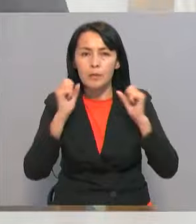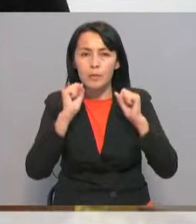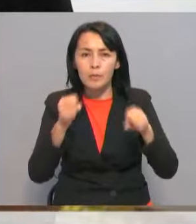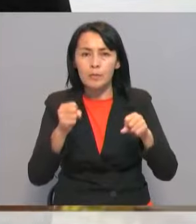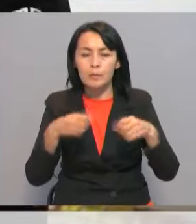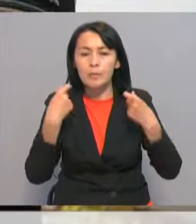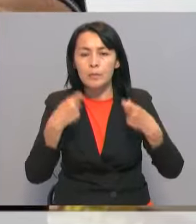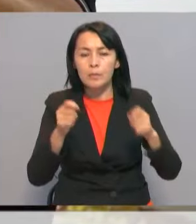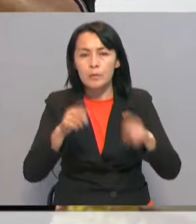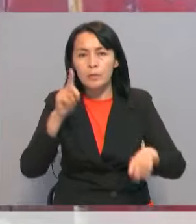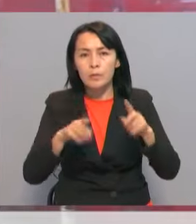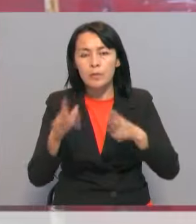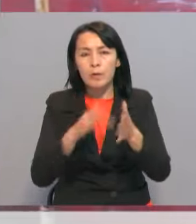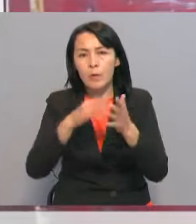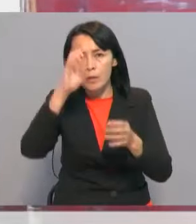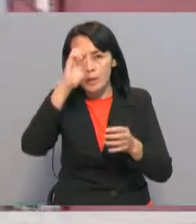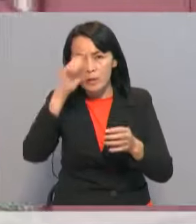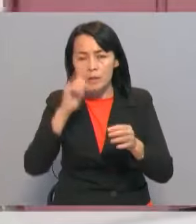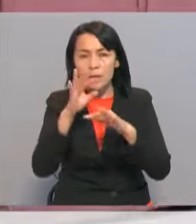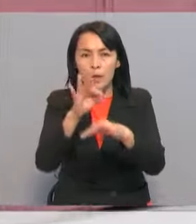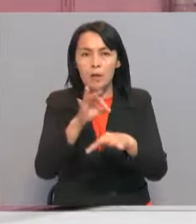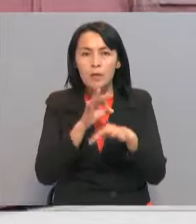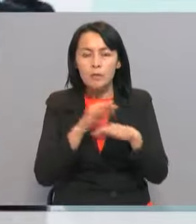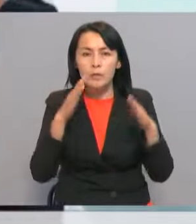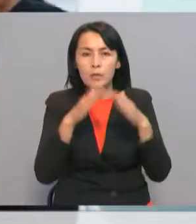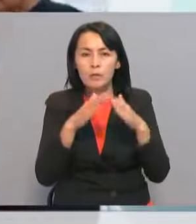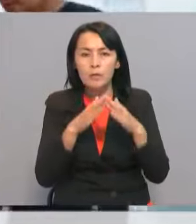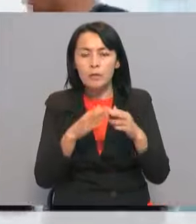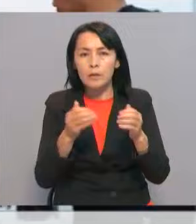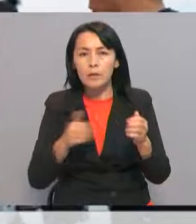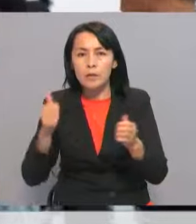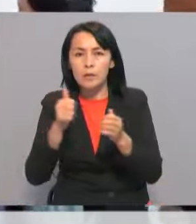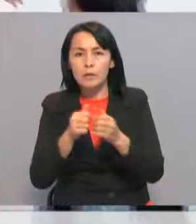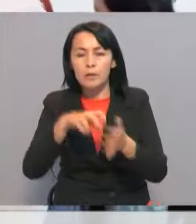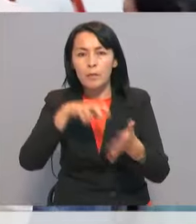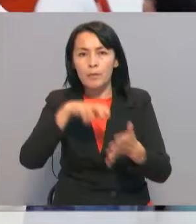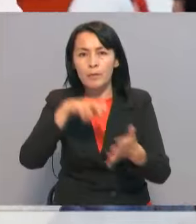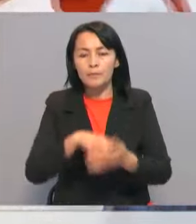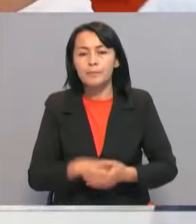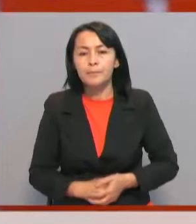заказать у продавца из любого города страны, и его доставят прямо домой или в ближайший Каспий Постамат.